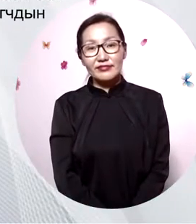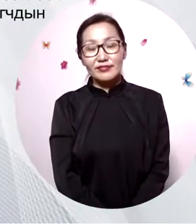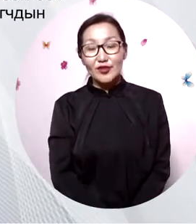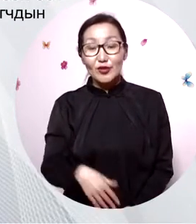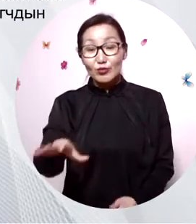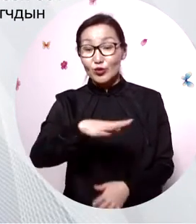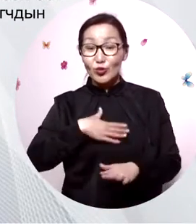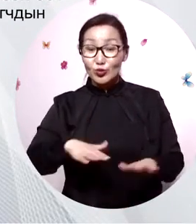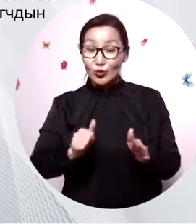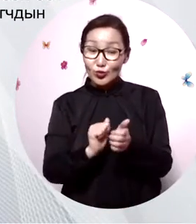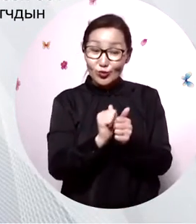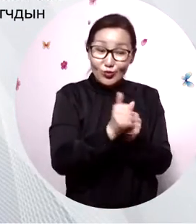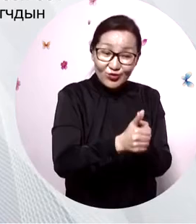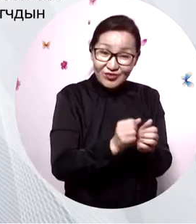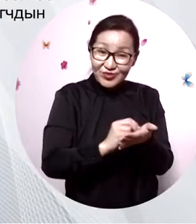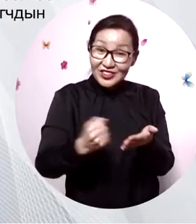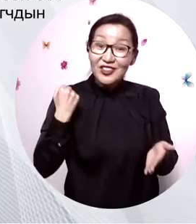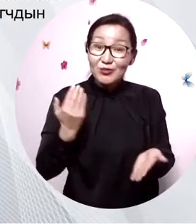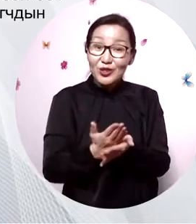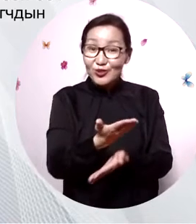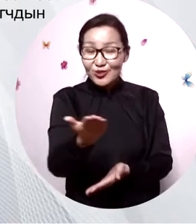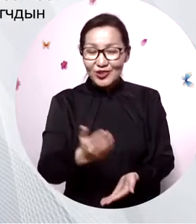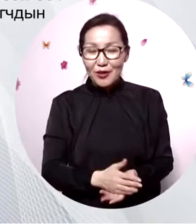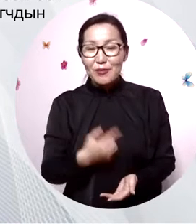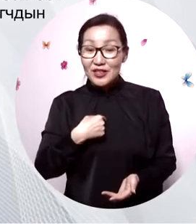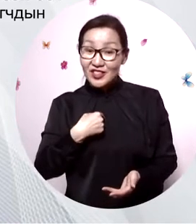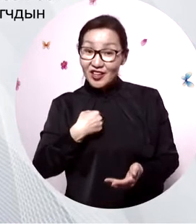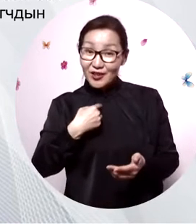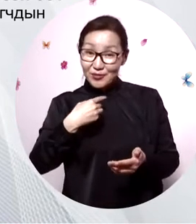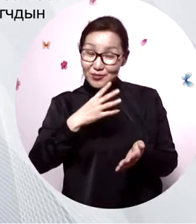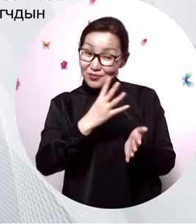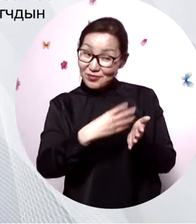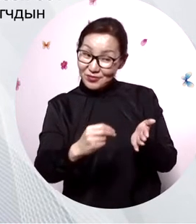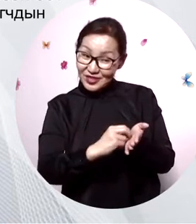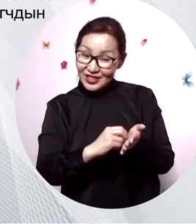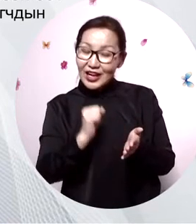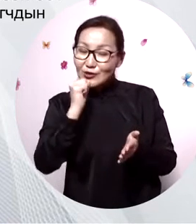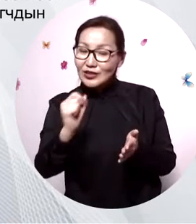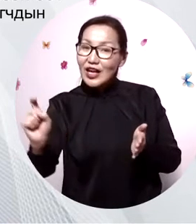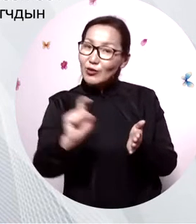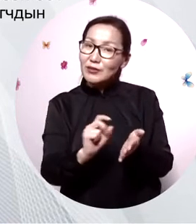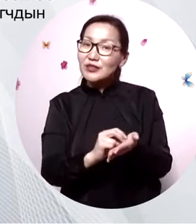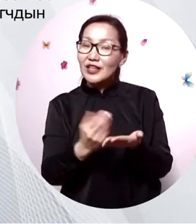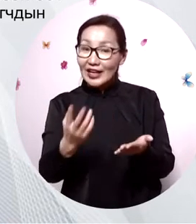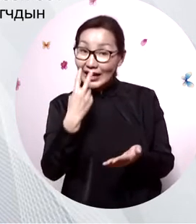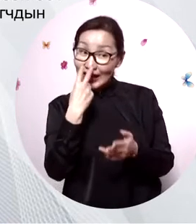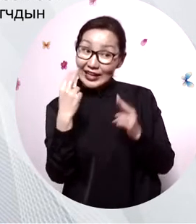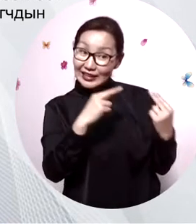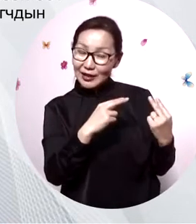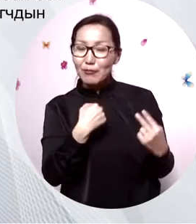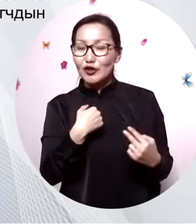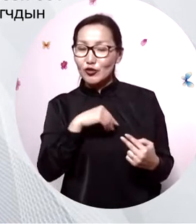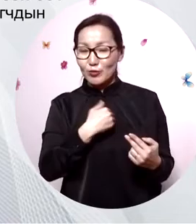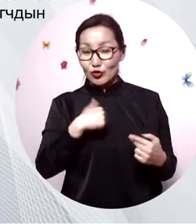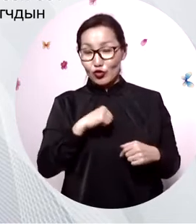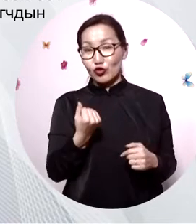Амны хүүхдүүд гүйцэд бичиж чадчихна. За багшийнхаа бичснийг асуултанд хариул бичснийг нэг хараад аваарай. Багш нь